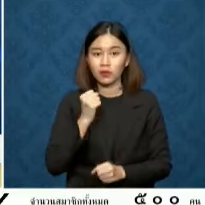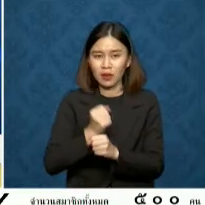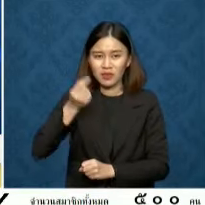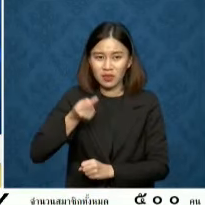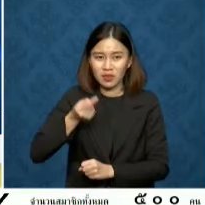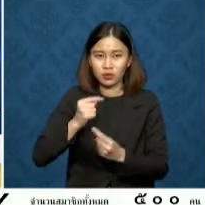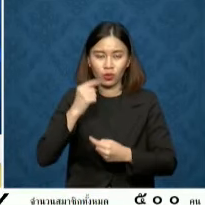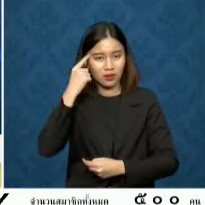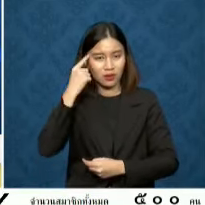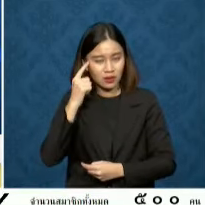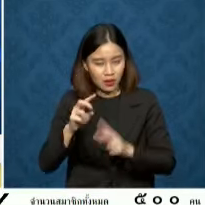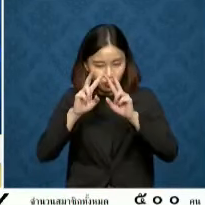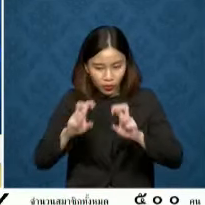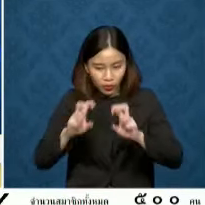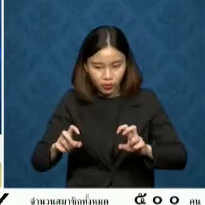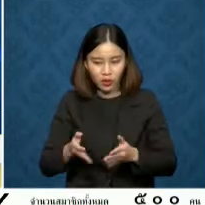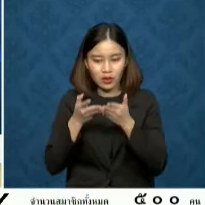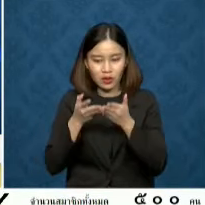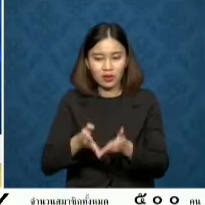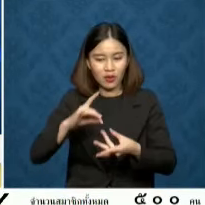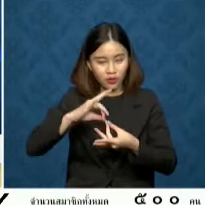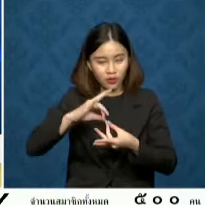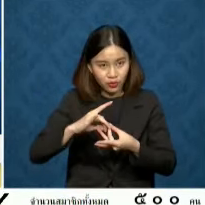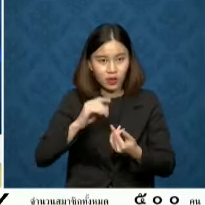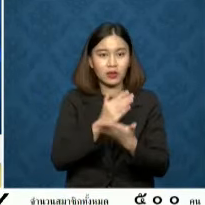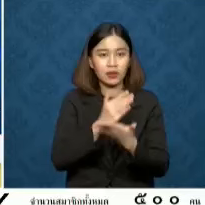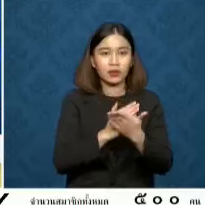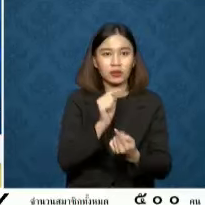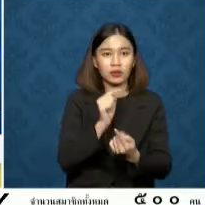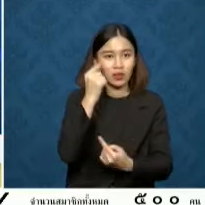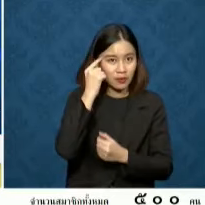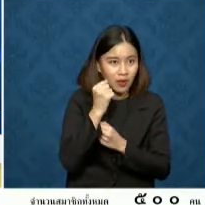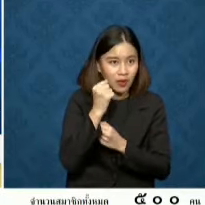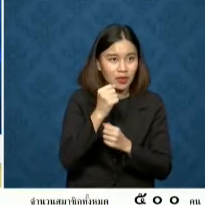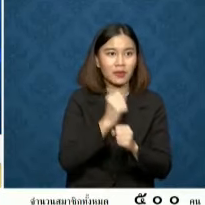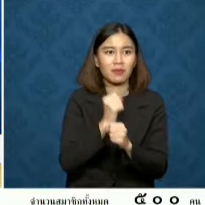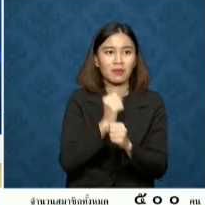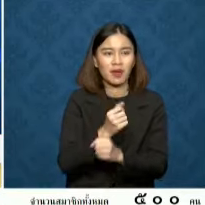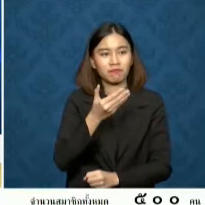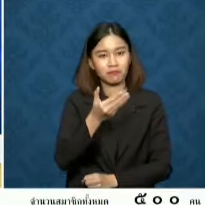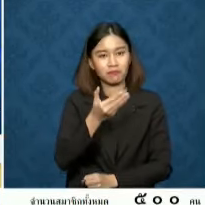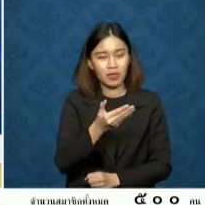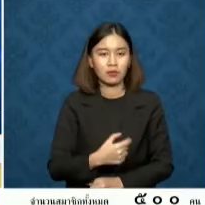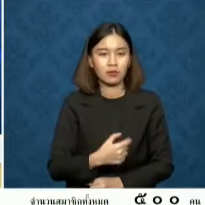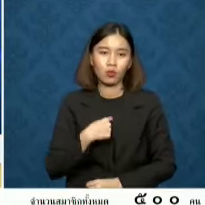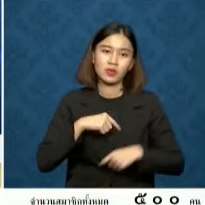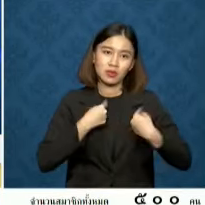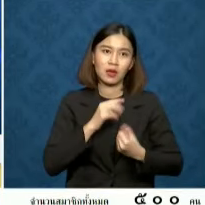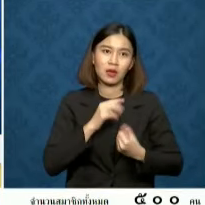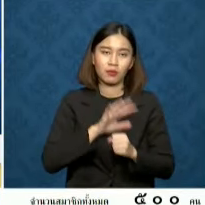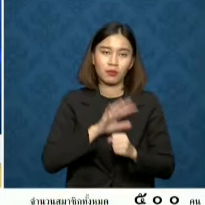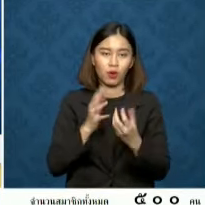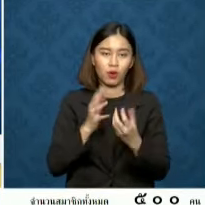ไขปริศนาเรือหลวงสุโขทัยล่มได้สักครึ่งหนึ่งของการพยายามจะทำอนุสรณ์เนี่ยผมก็พอใจแล้วนะครับ